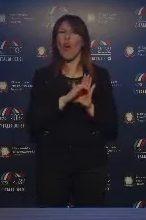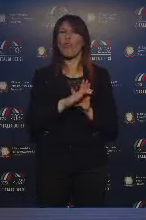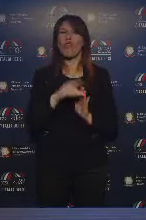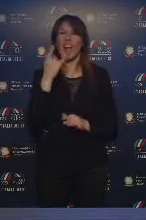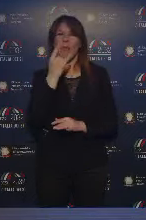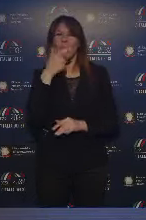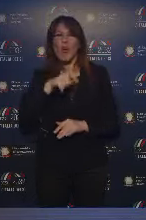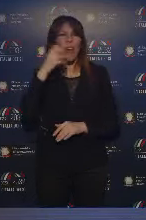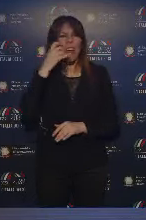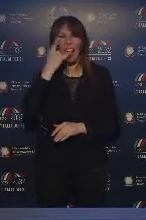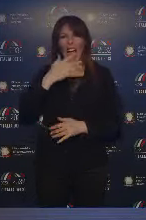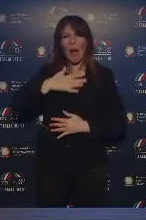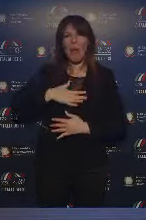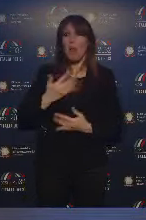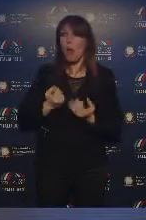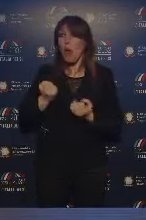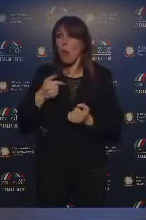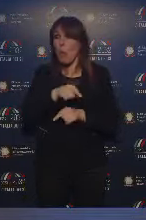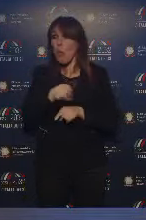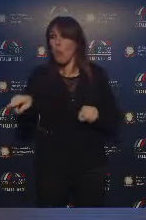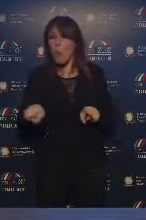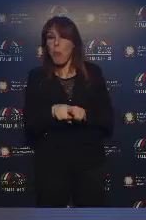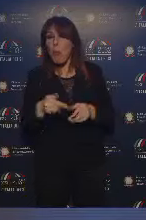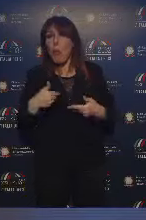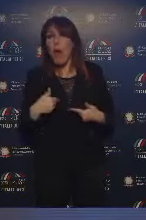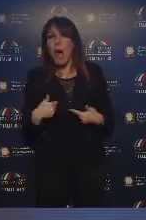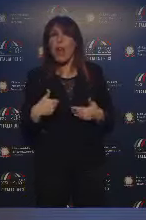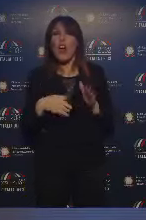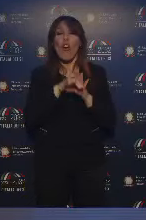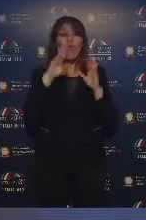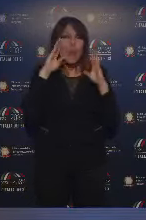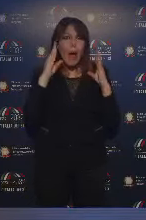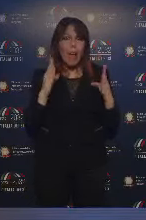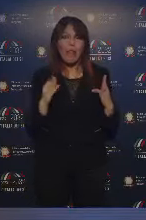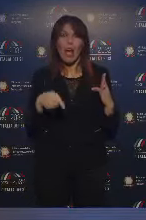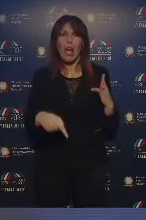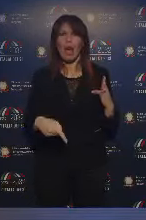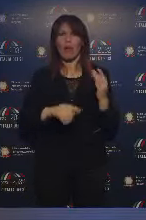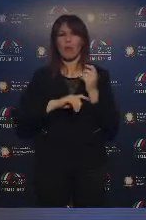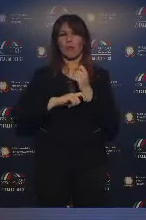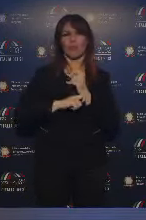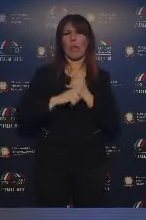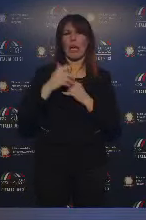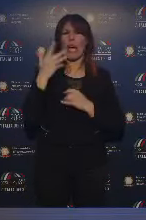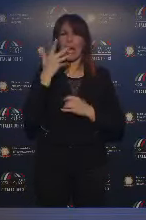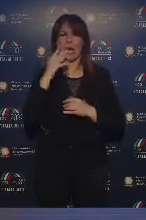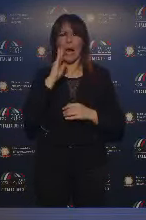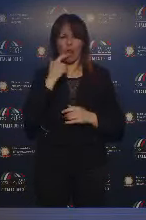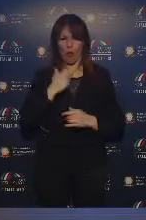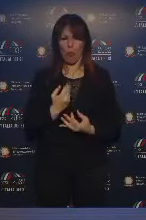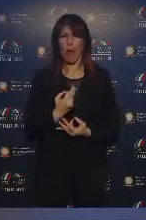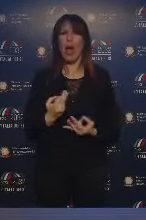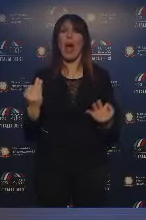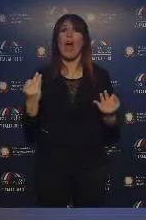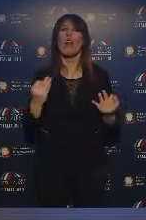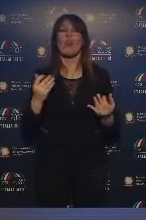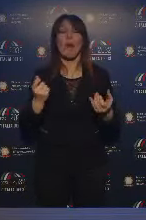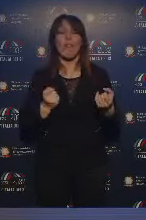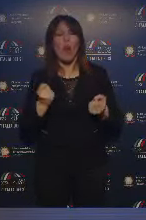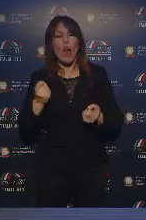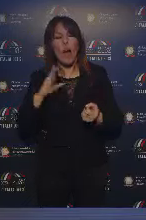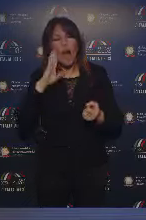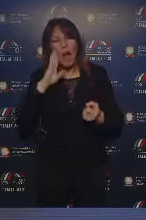cattivo io sono automobilista come voi non è è un codice attento è rigoroso errare umano anche se al volante può essere